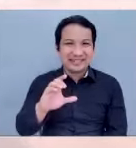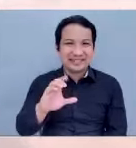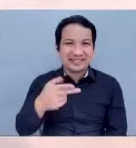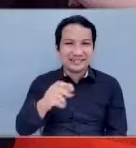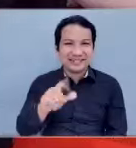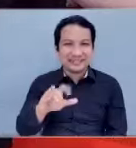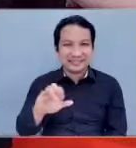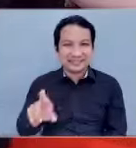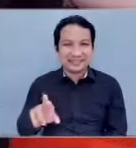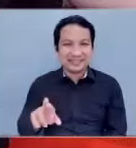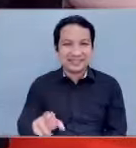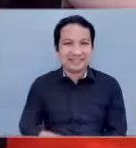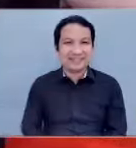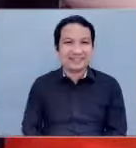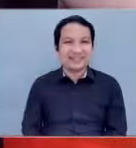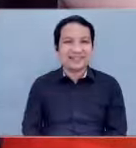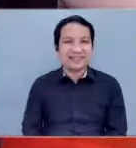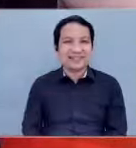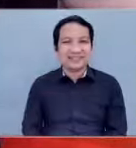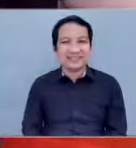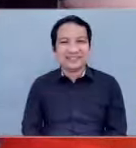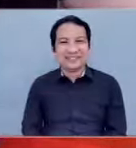si... Alam mo, ikaw talaga. Grabe yun, bro.